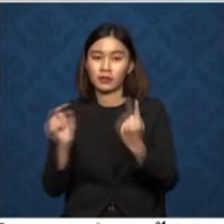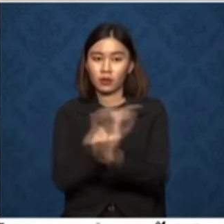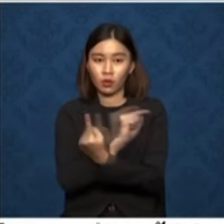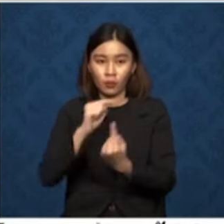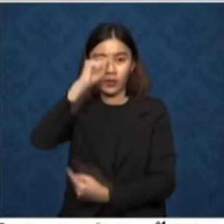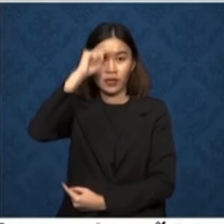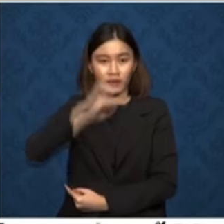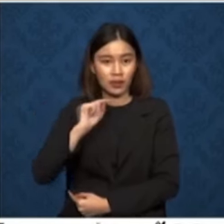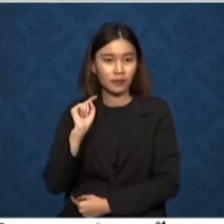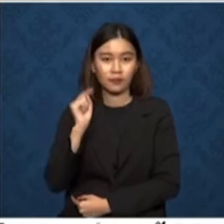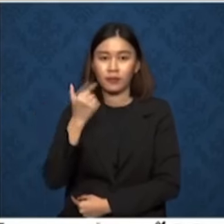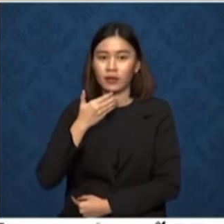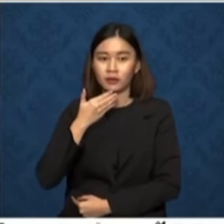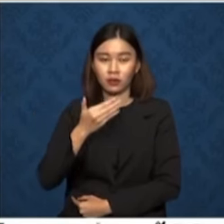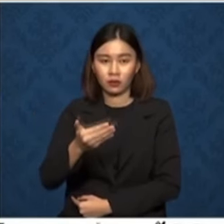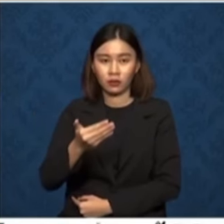ยไปตลอดเวลาค่ะ